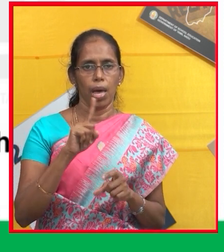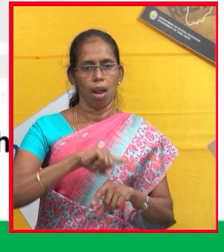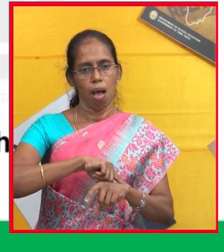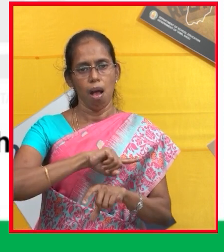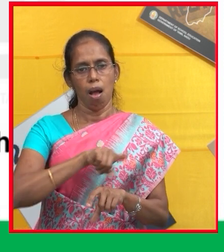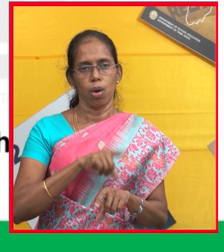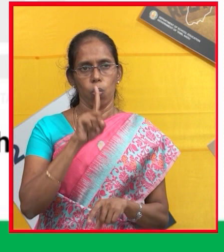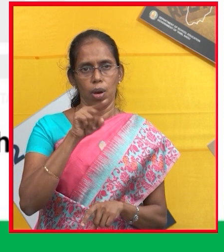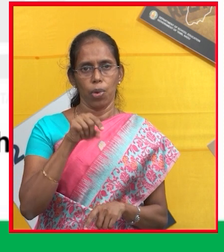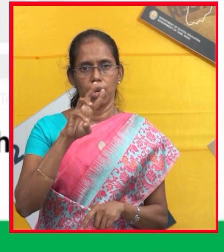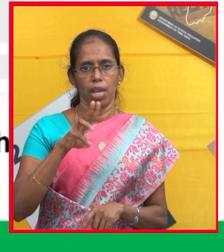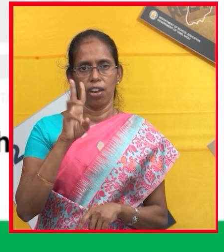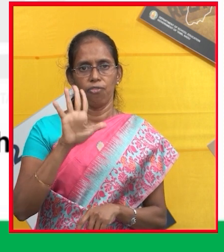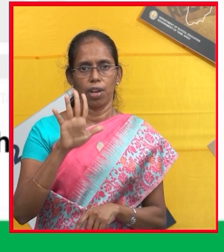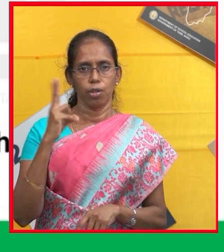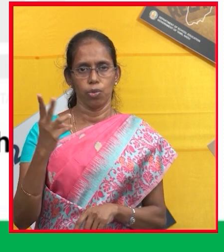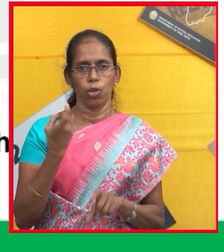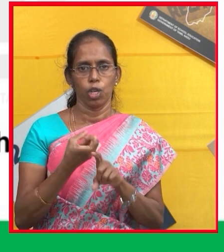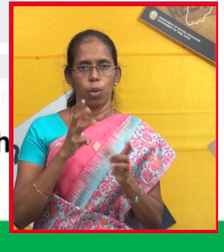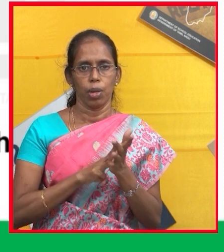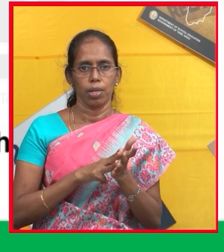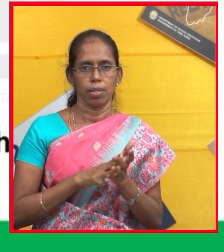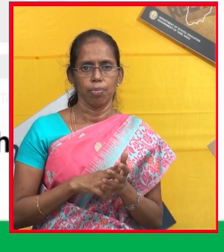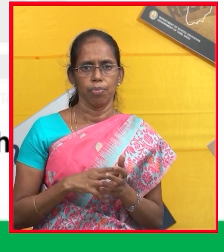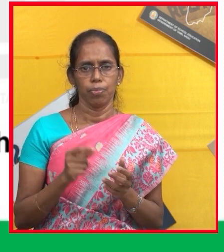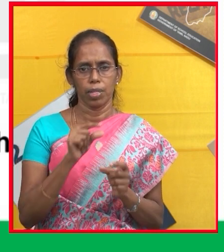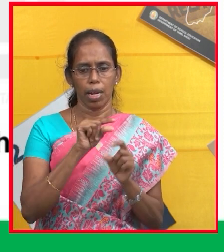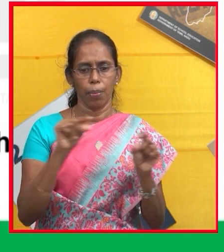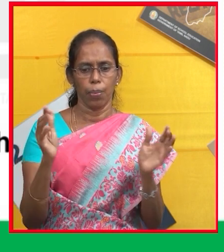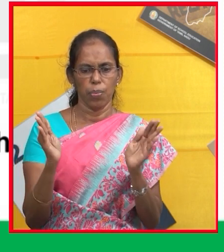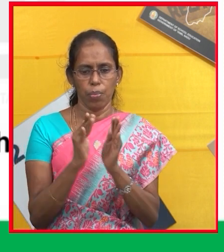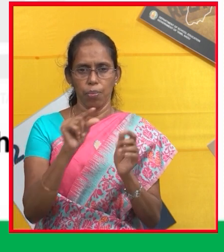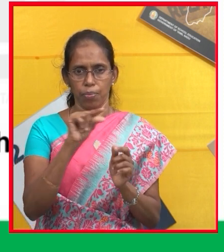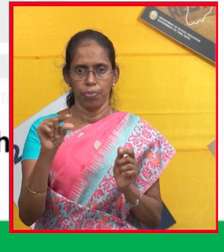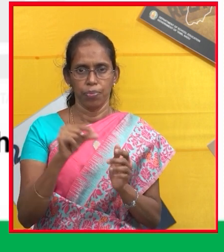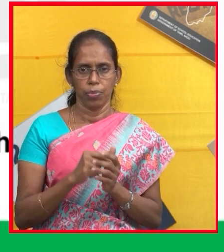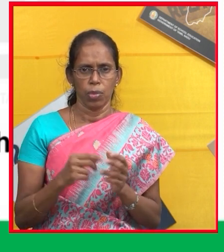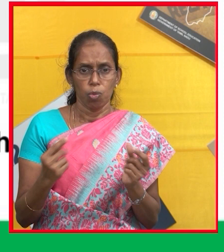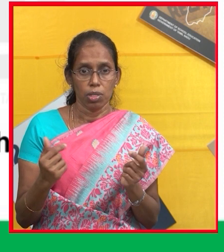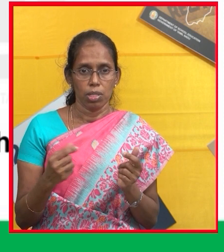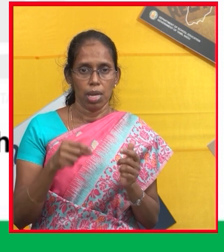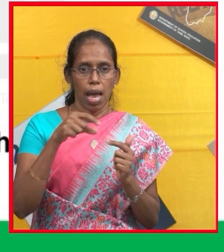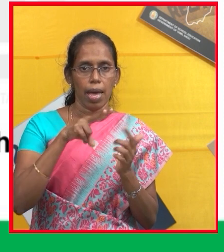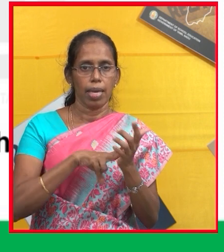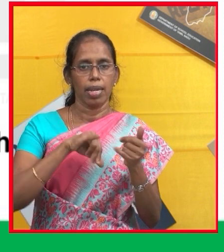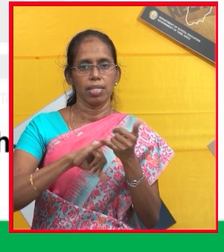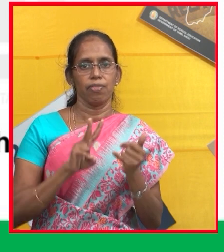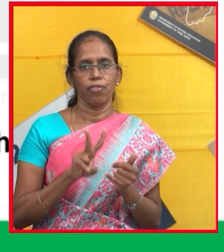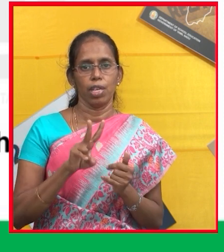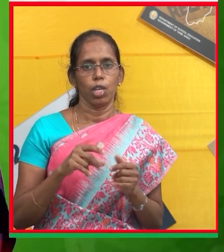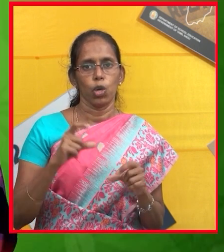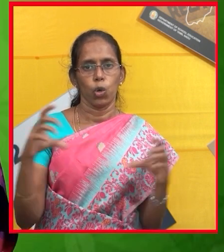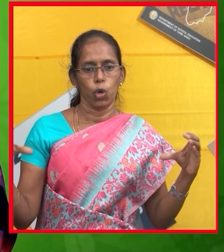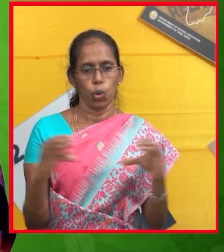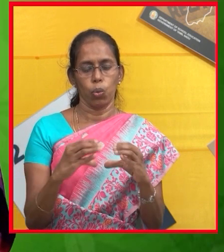1.852 kilometer per hour. Next, write briefly on the most challenging task which was experienced by the INSV